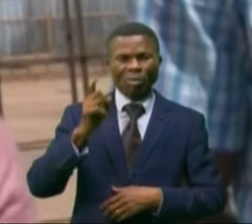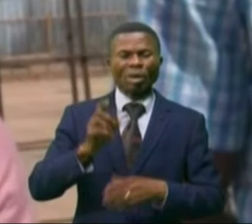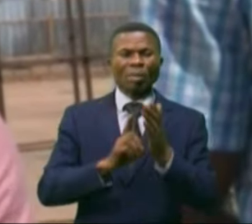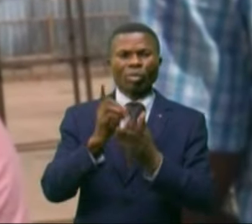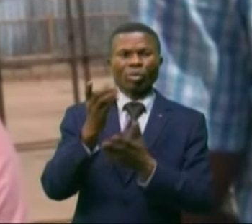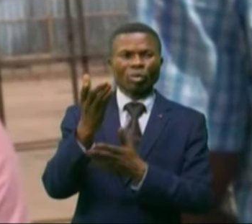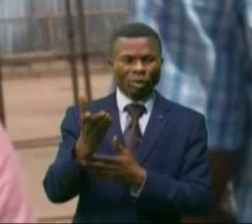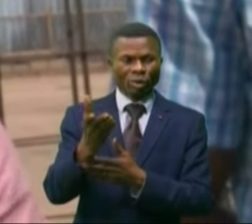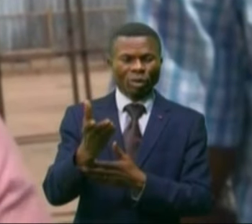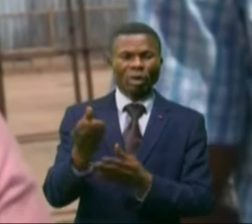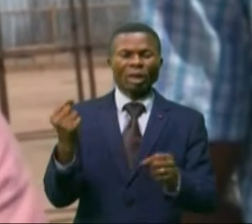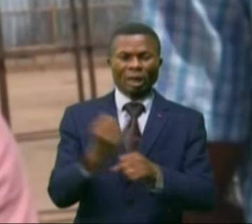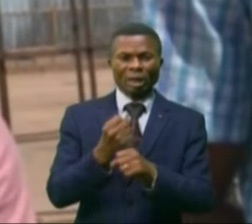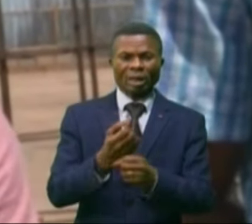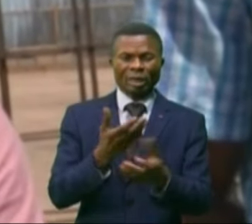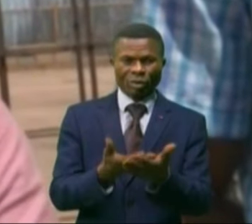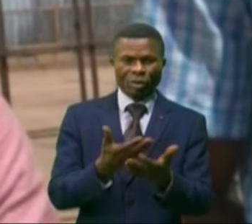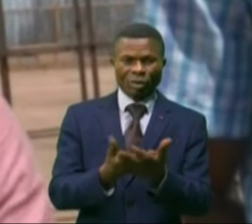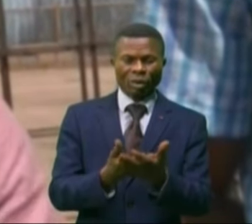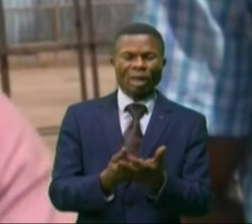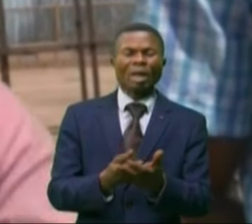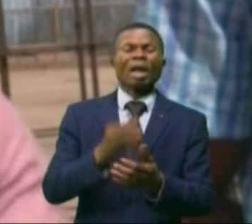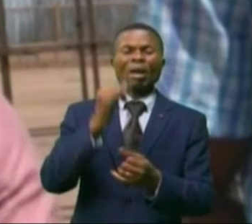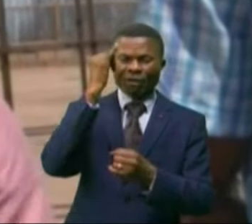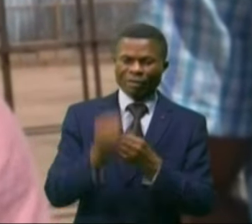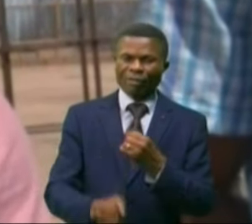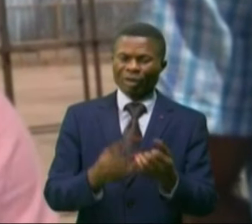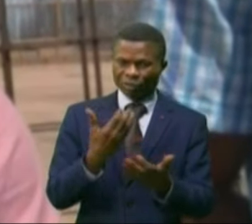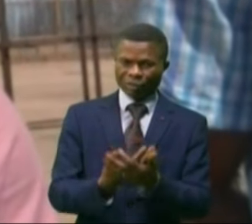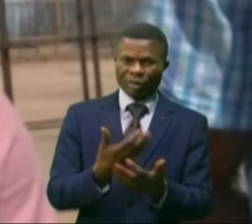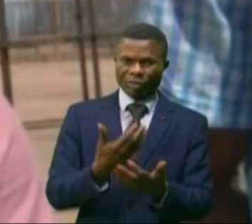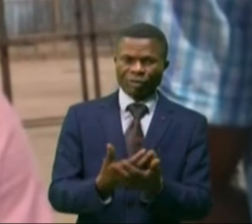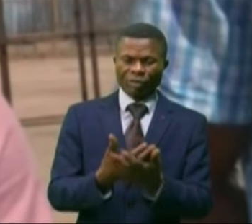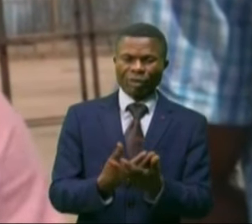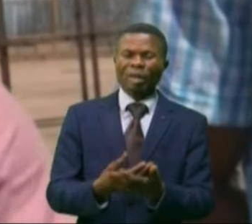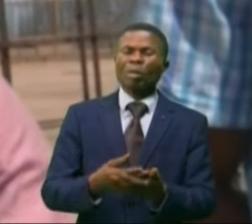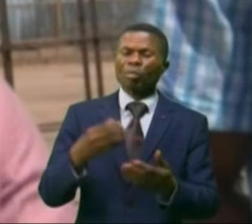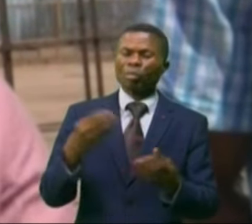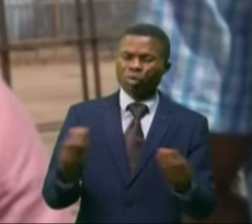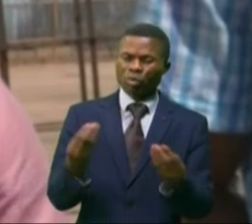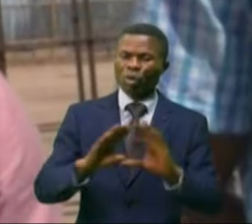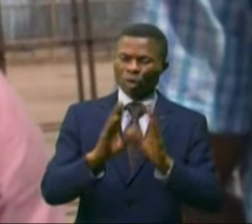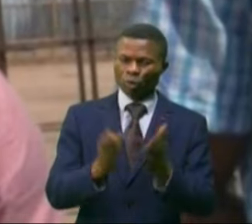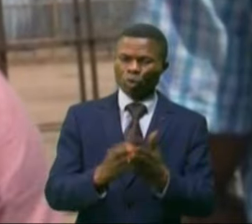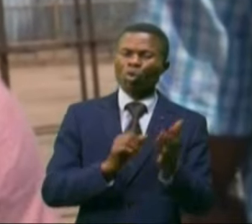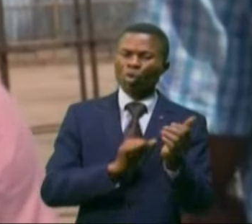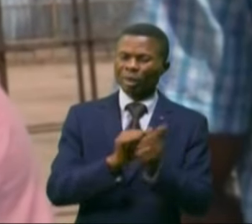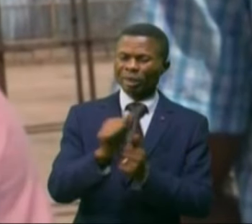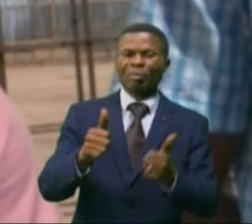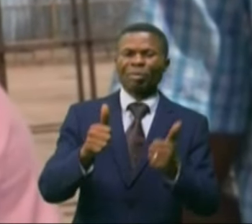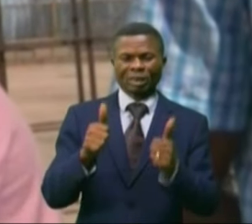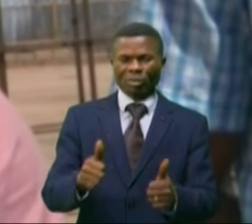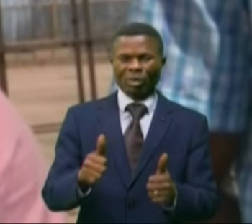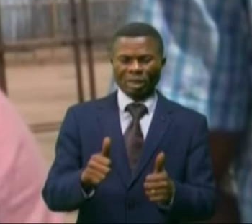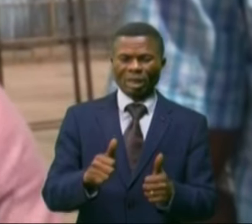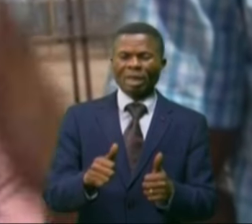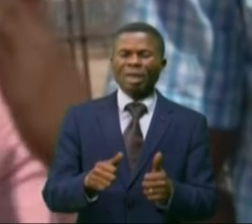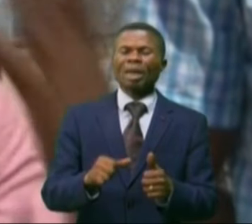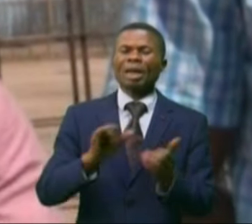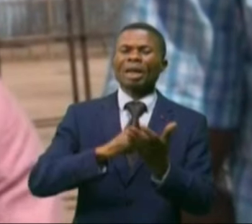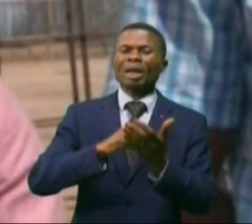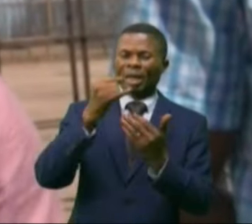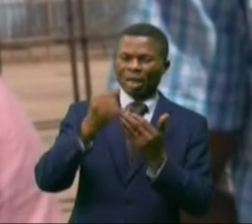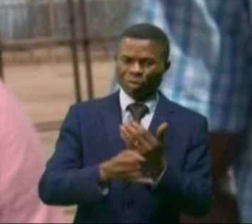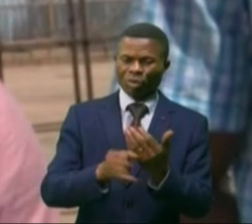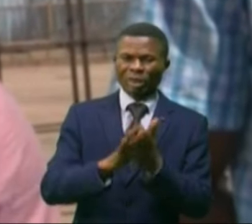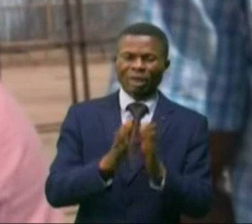que ces travaux prennent fin et que nous puissions applaudir demain et ça sera la matérialisation du projet ou de la vision